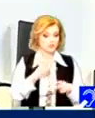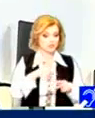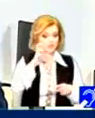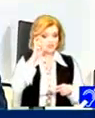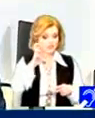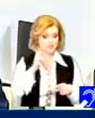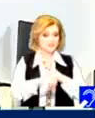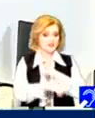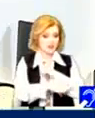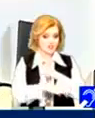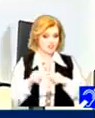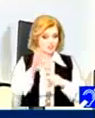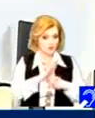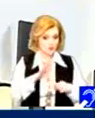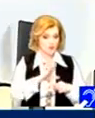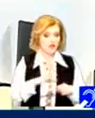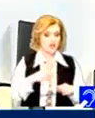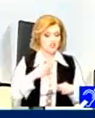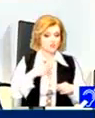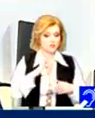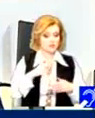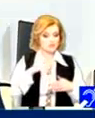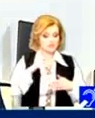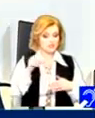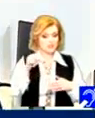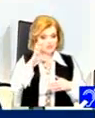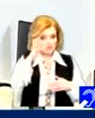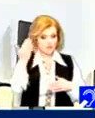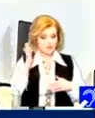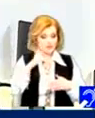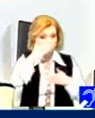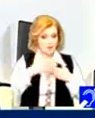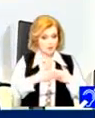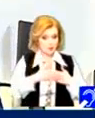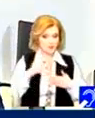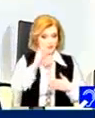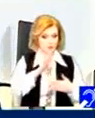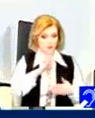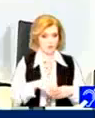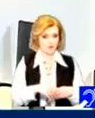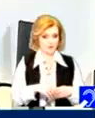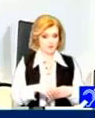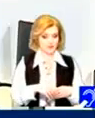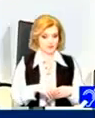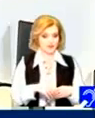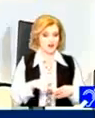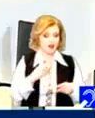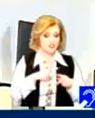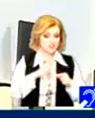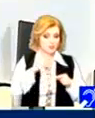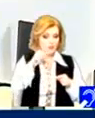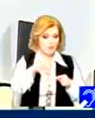the poorest countries in Europe, and we have to bring them closer to European standards, and this is a step